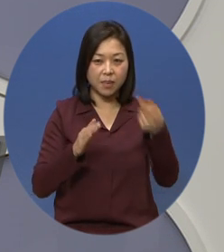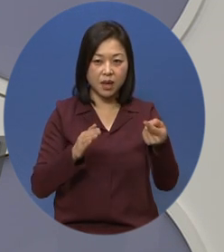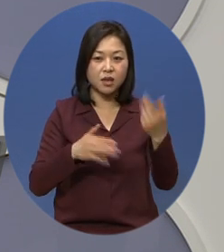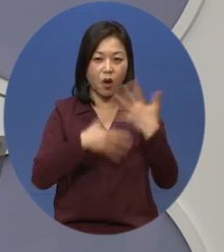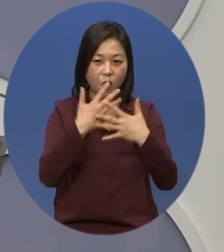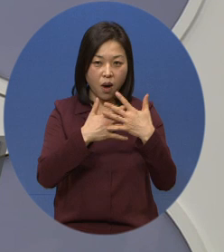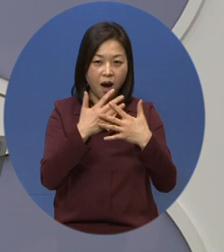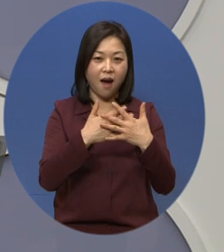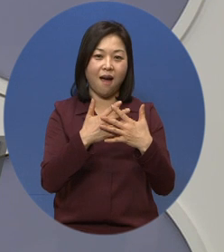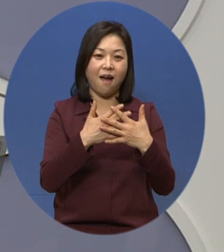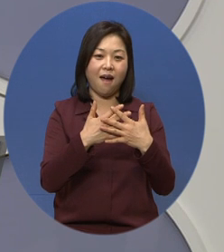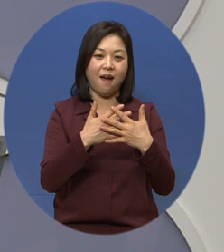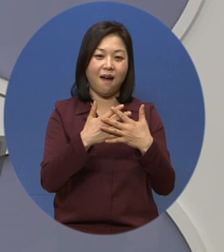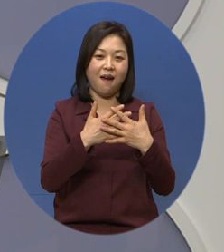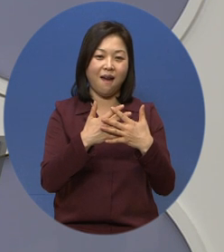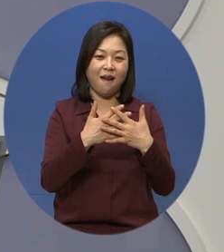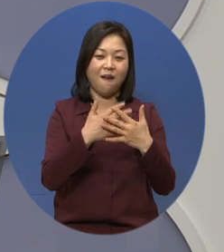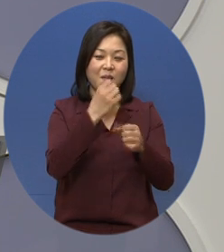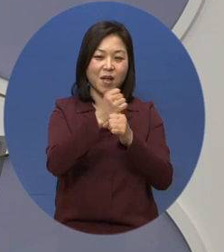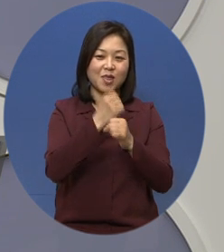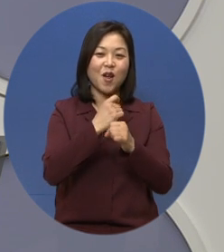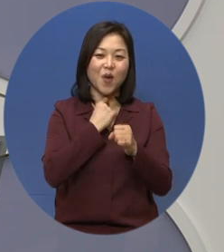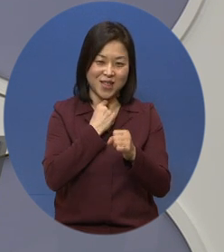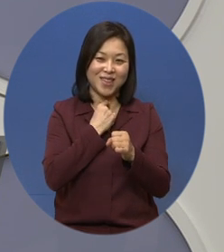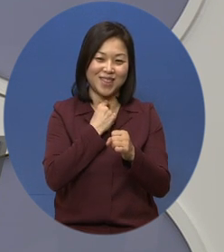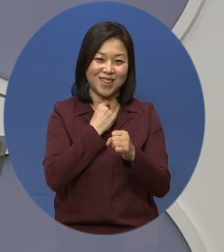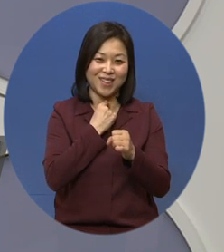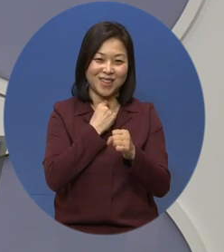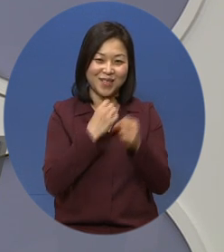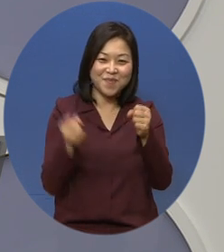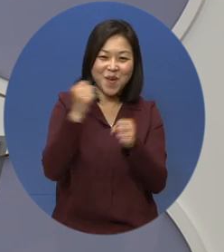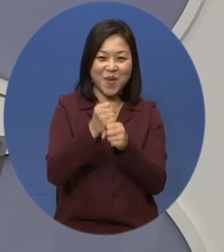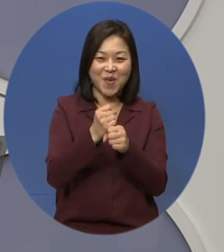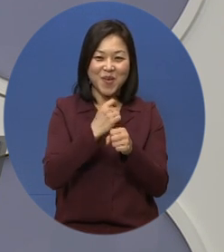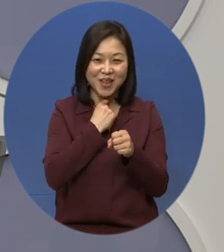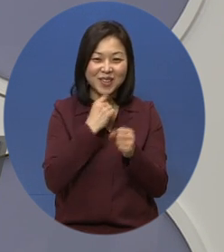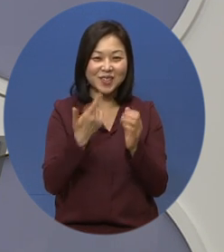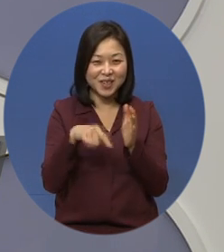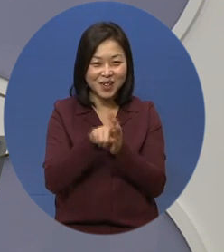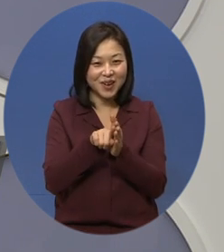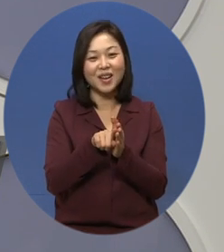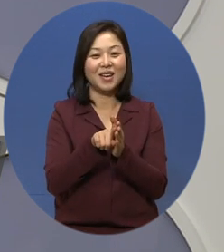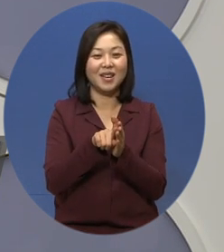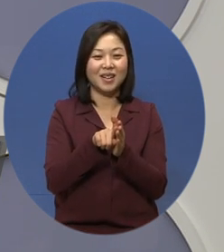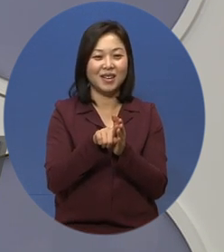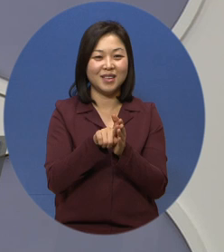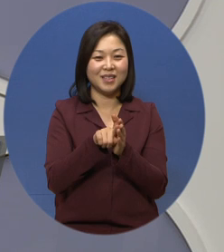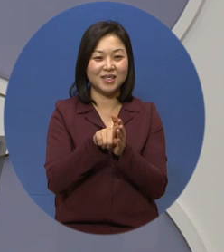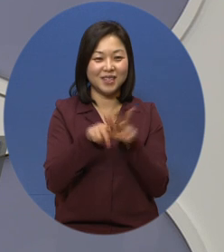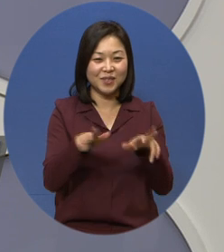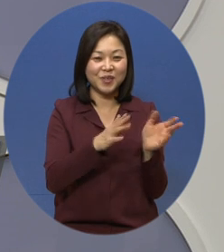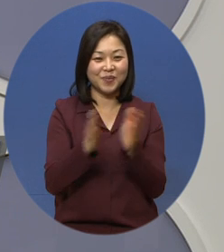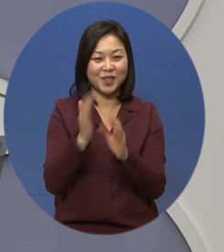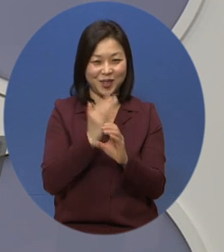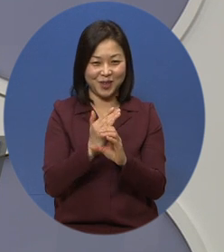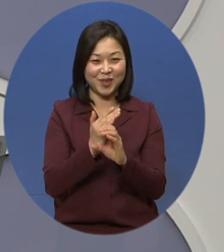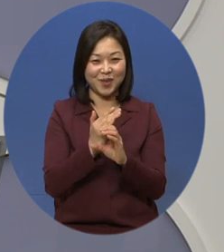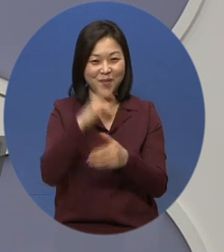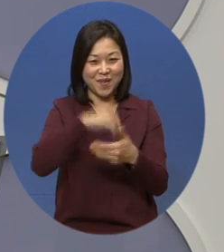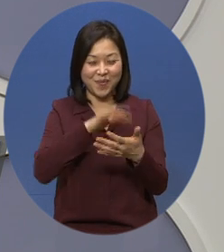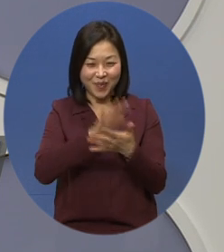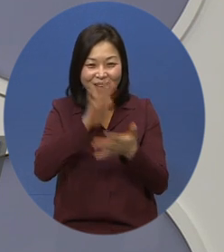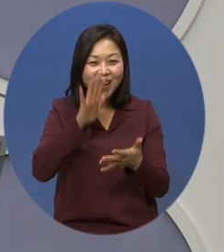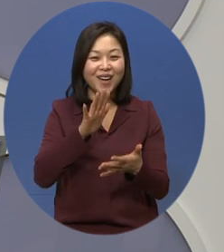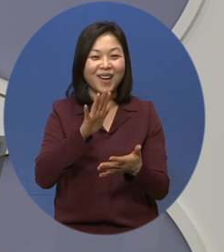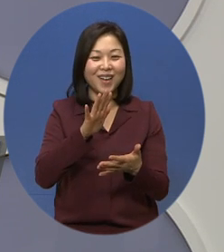그래서 이 아직도 영화를 다시 또 잭이 영화를 재개 하시려고 어 준비도 하고 계시는 열정이